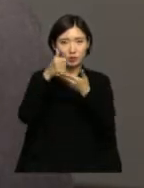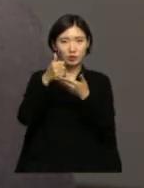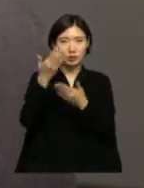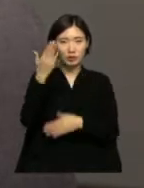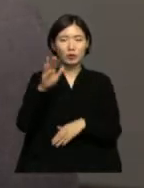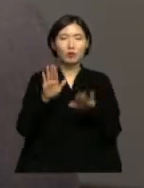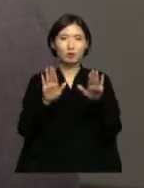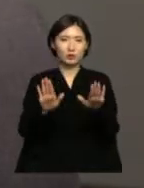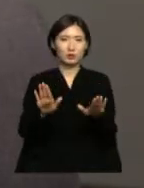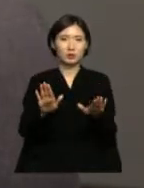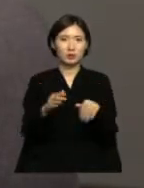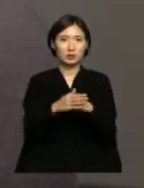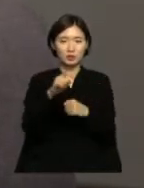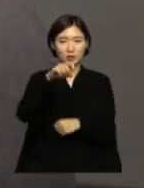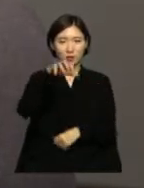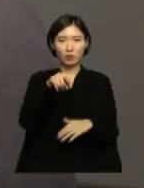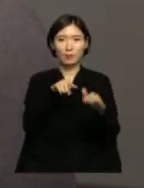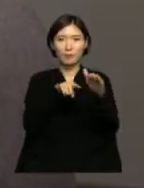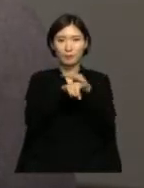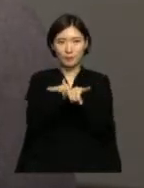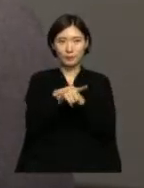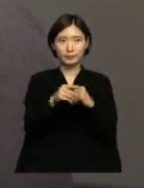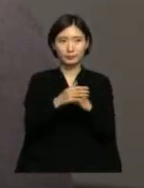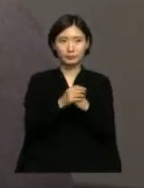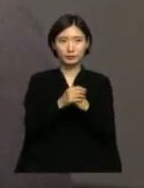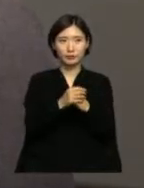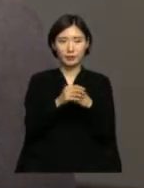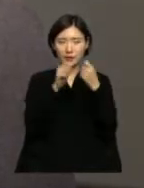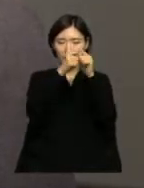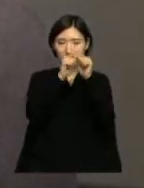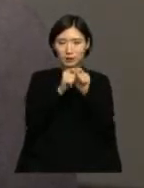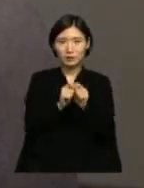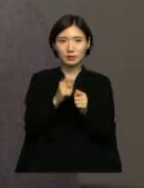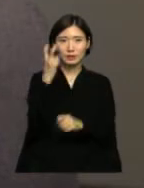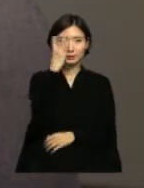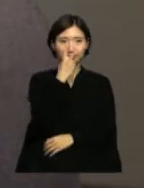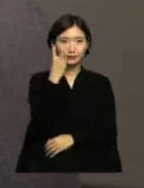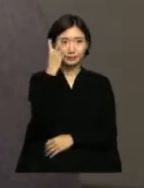이렇게 여기 와서 이렇게 자세히 보니까